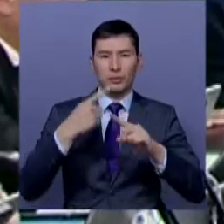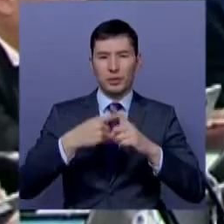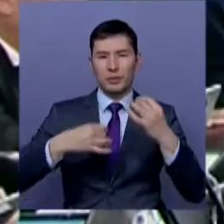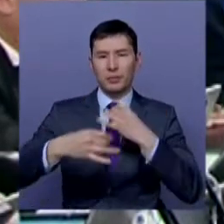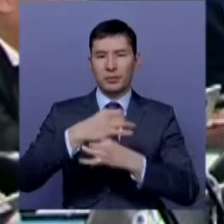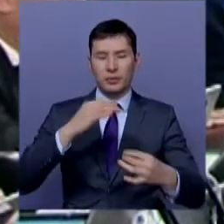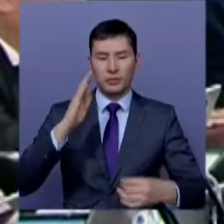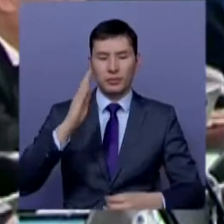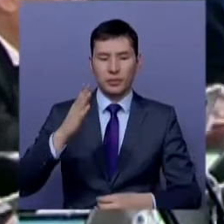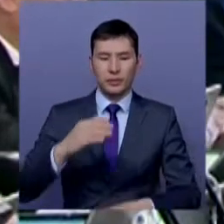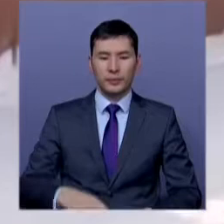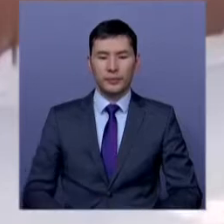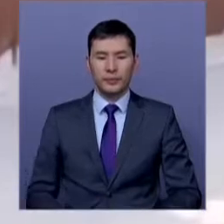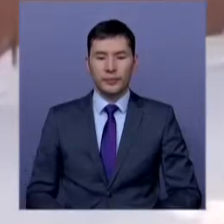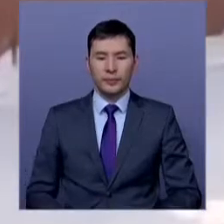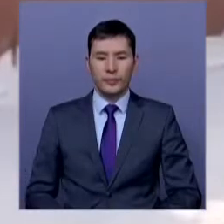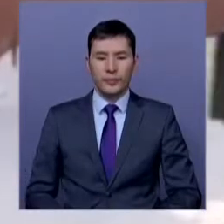оңтайландыру сұрағы пысықталатын болады.